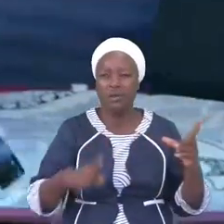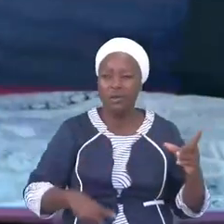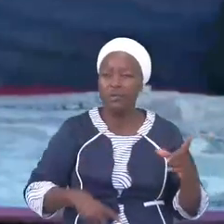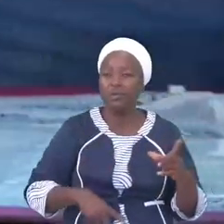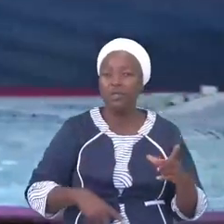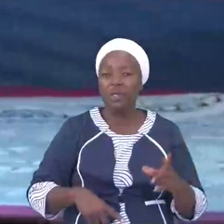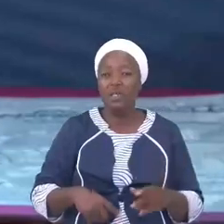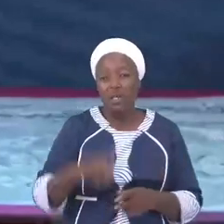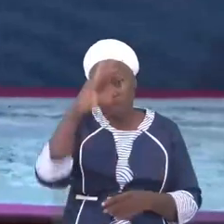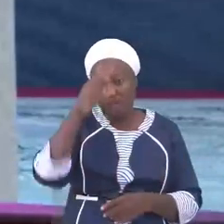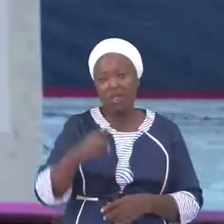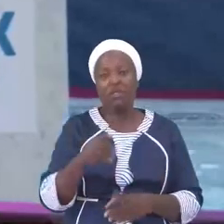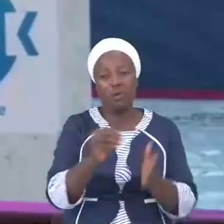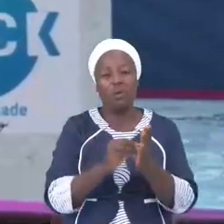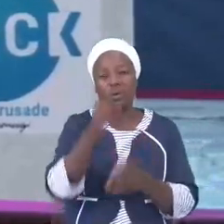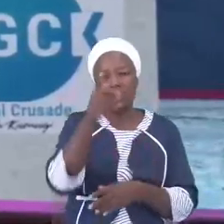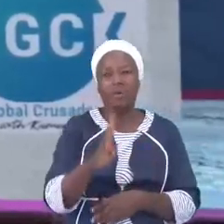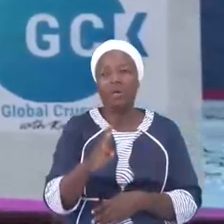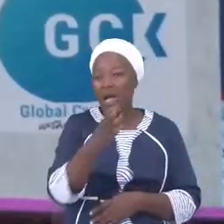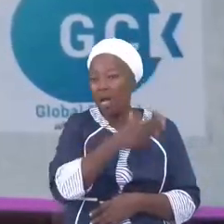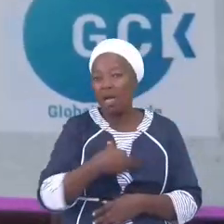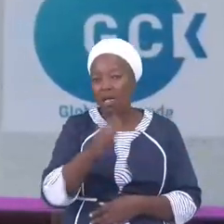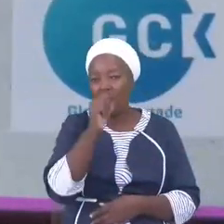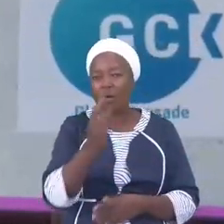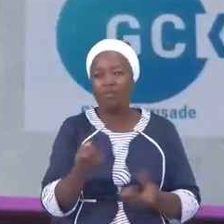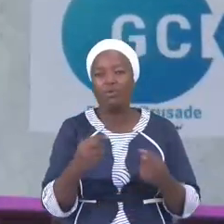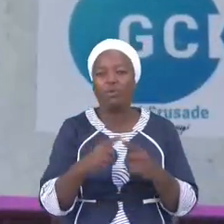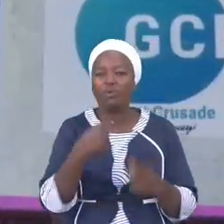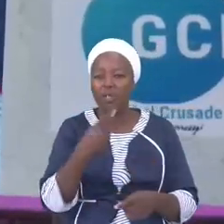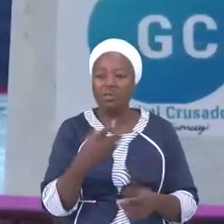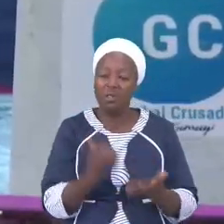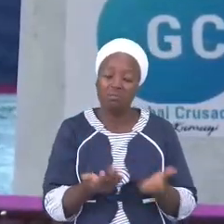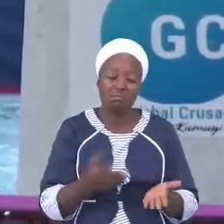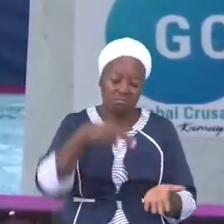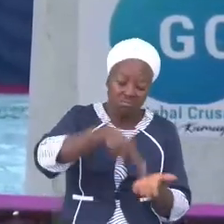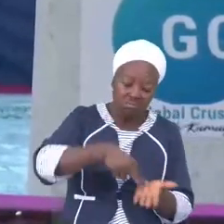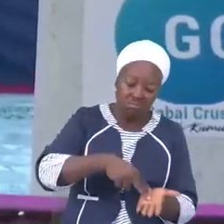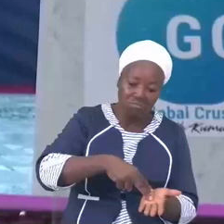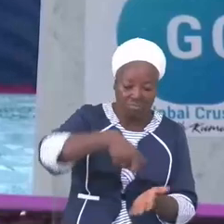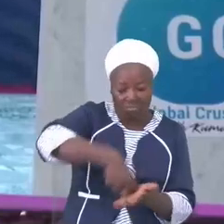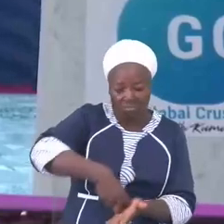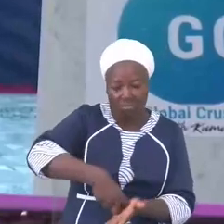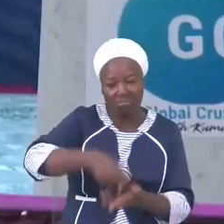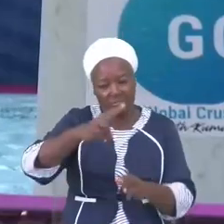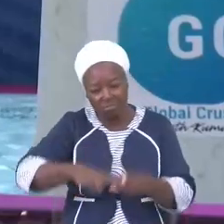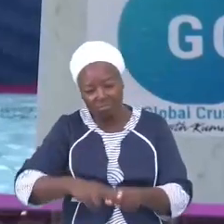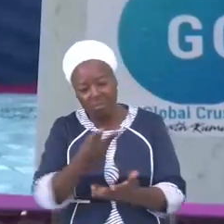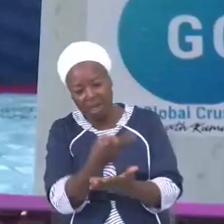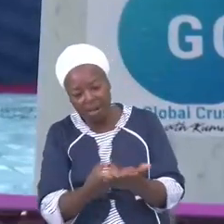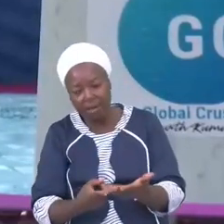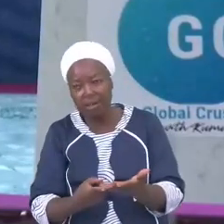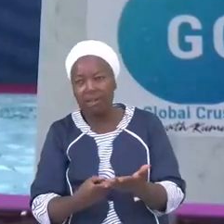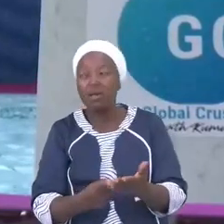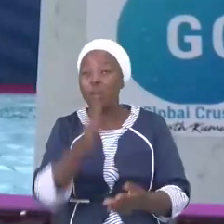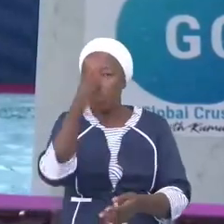Et je viens vous dire, que tu sois debout, que tu sois à genoux, que tu sois assis, que tu sois couché, Dieu